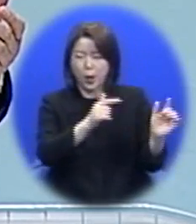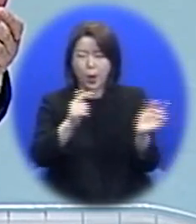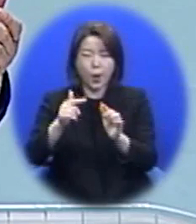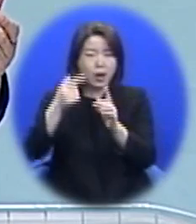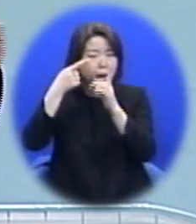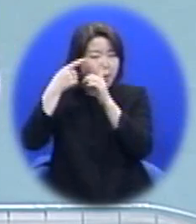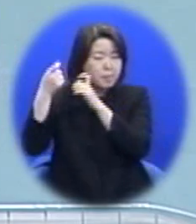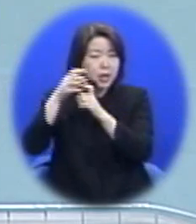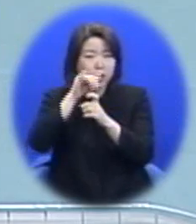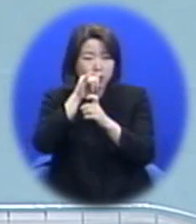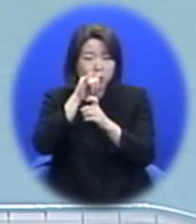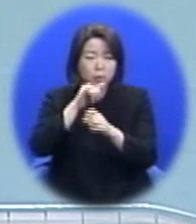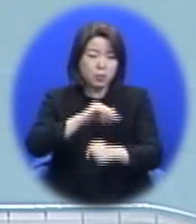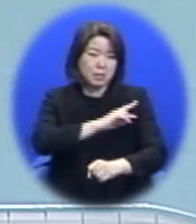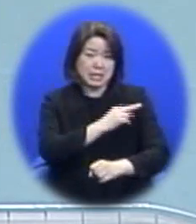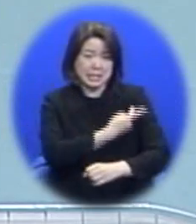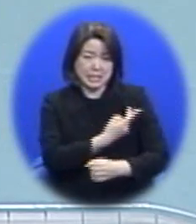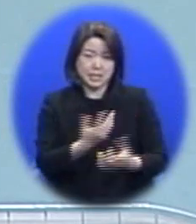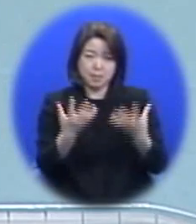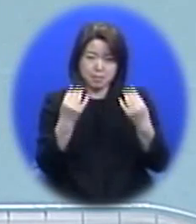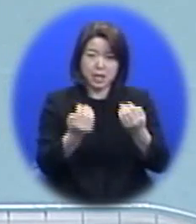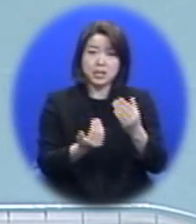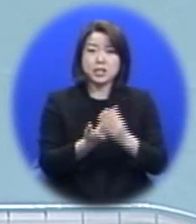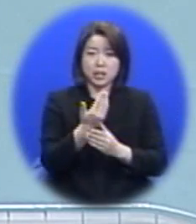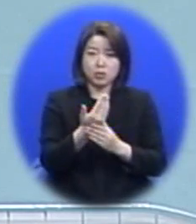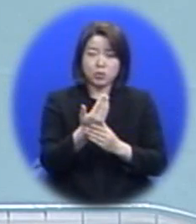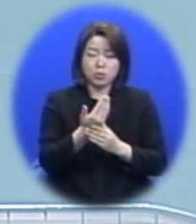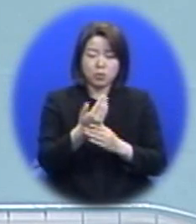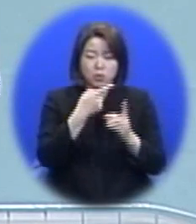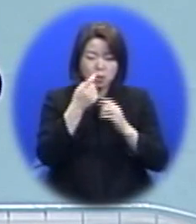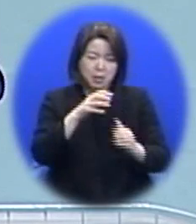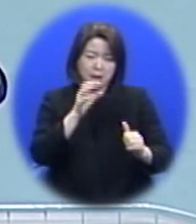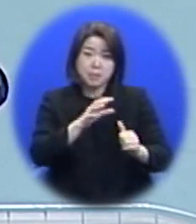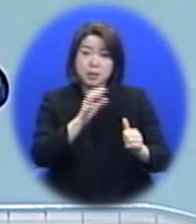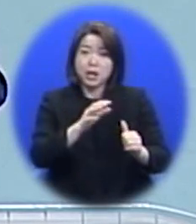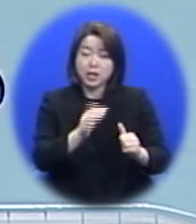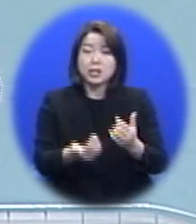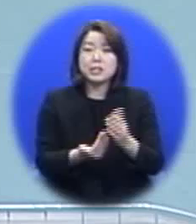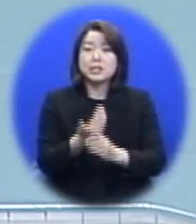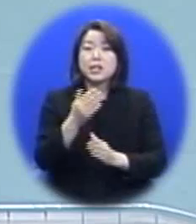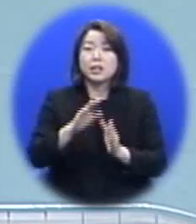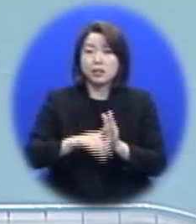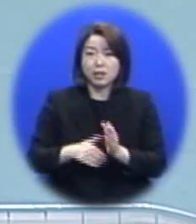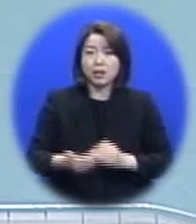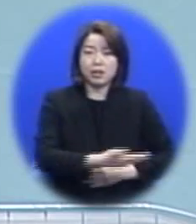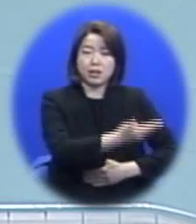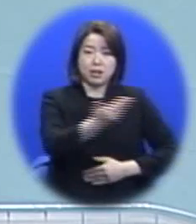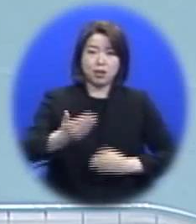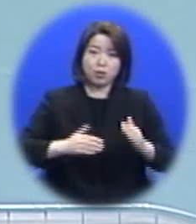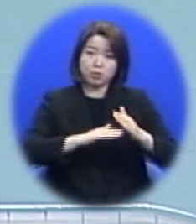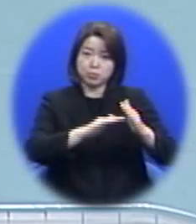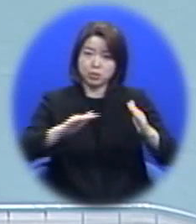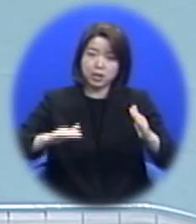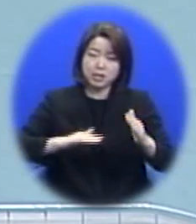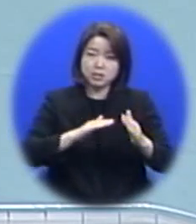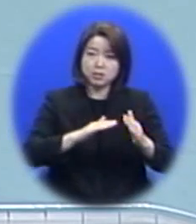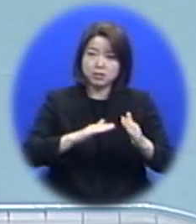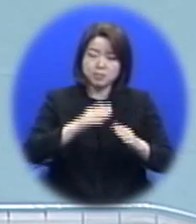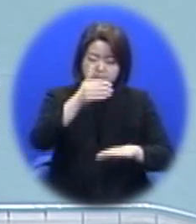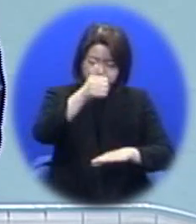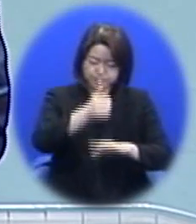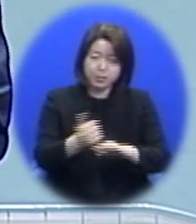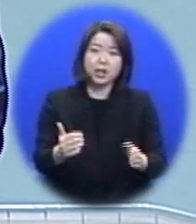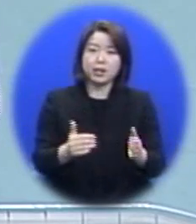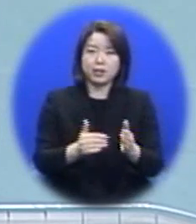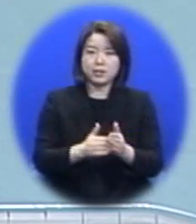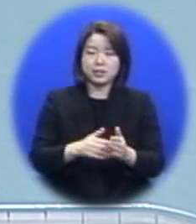일어나고 유혹이 오고 핍박이 일어날 때 여러분의 가족들은 끝까지 믿음을 견고하게 지키고